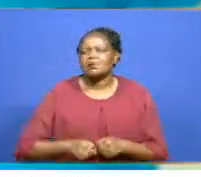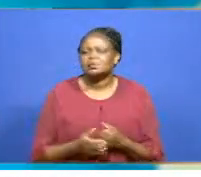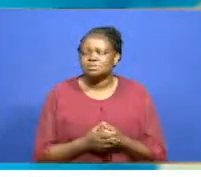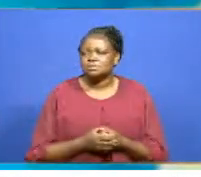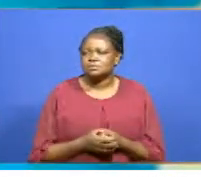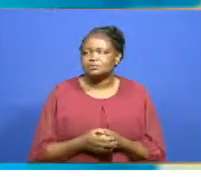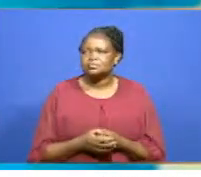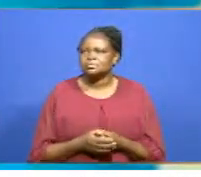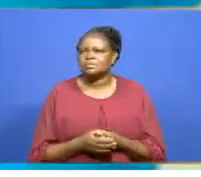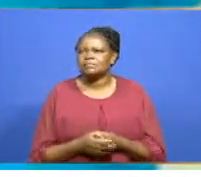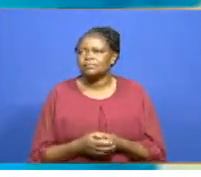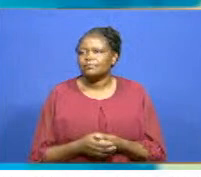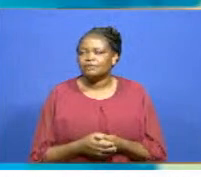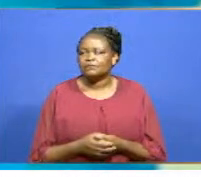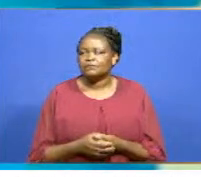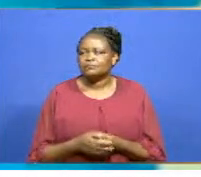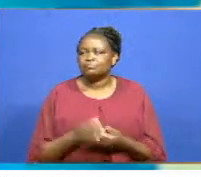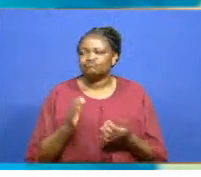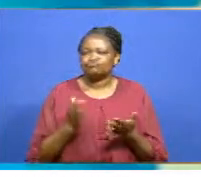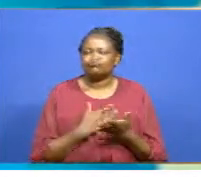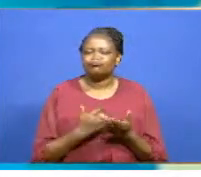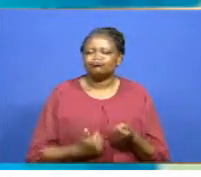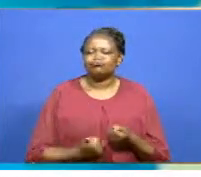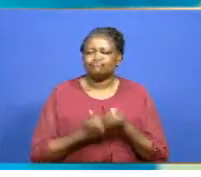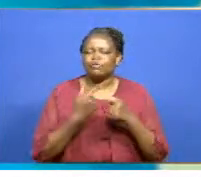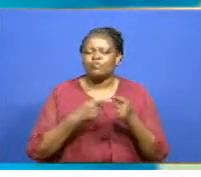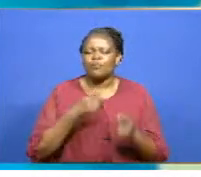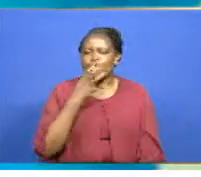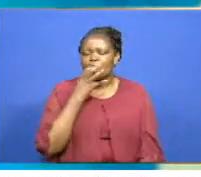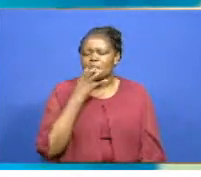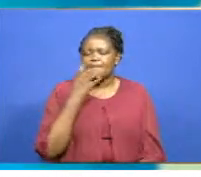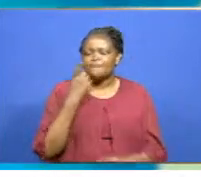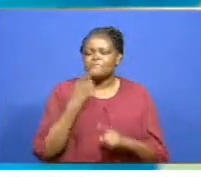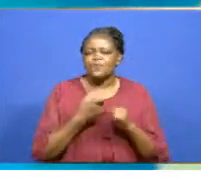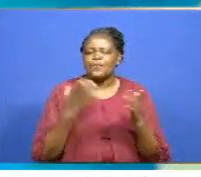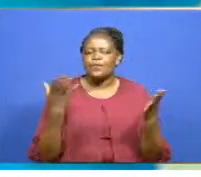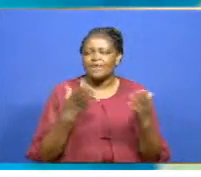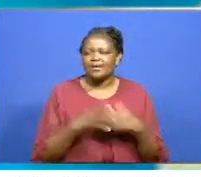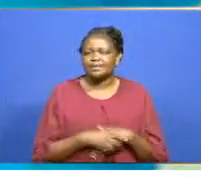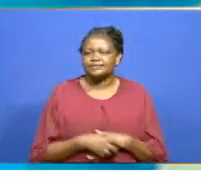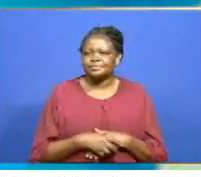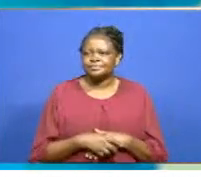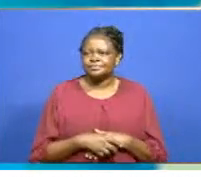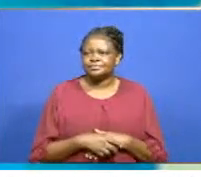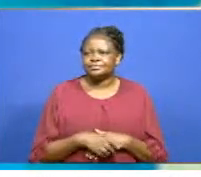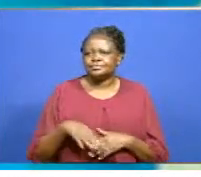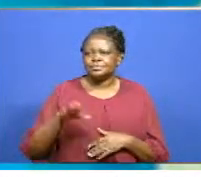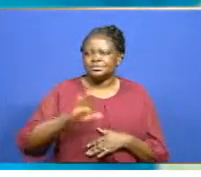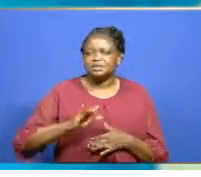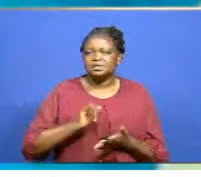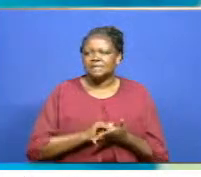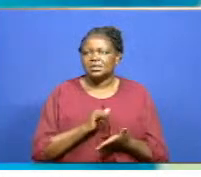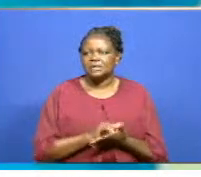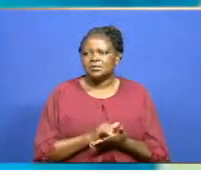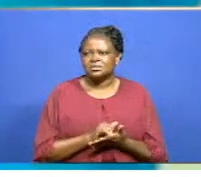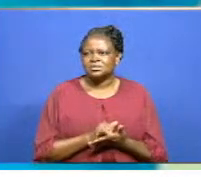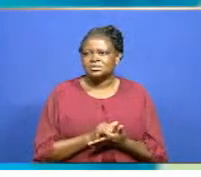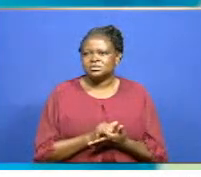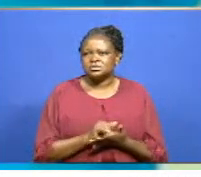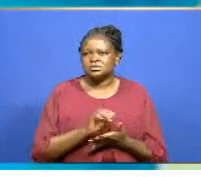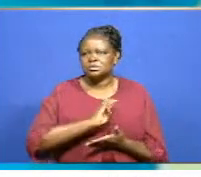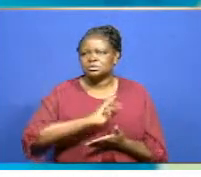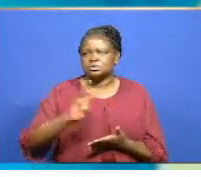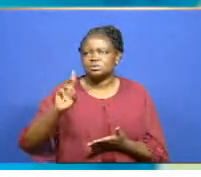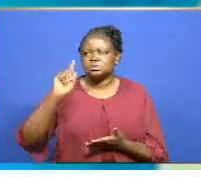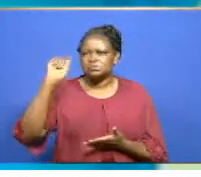kung'oa uungwaji mkono wa ODM katika eneo bunge la katika maeneo bunge haya, ili Western